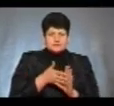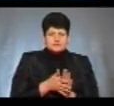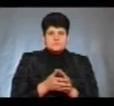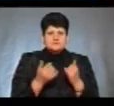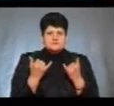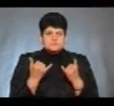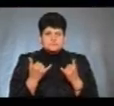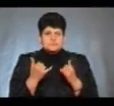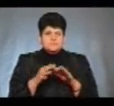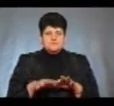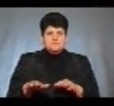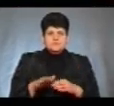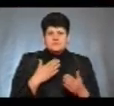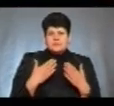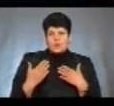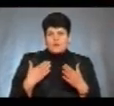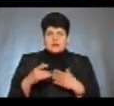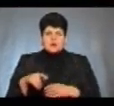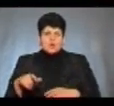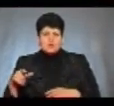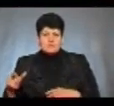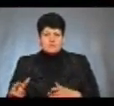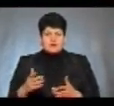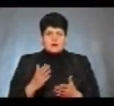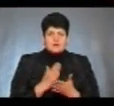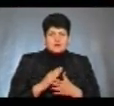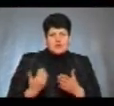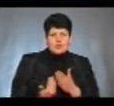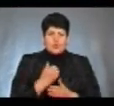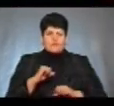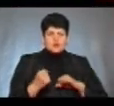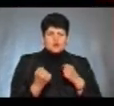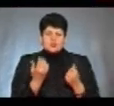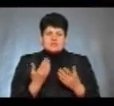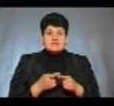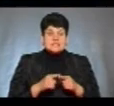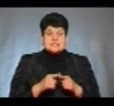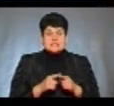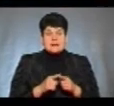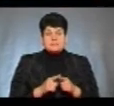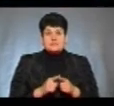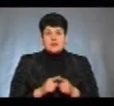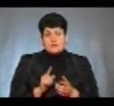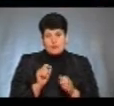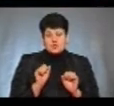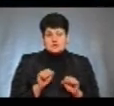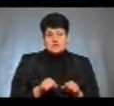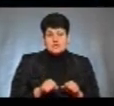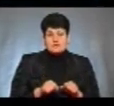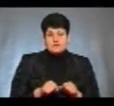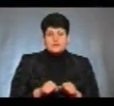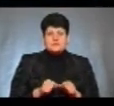сучасному просторі, спілкуватися з людьми, заводити нових друзів. І це неможливо саме без розвитку саме